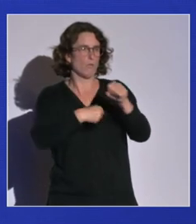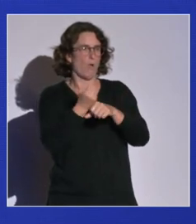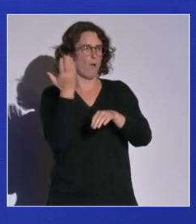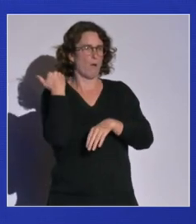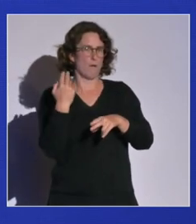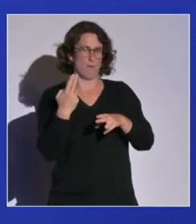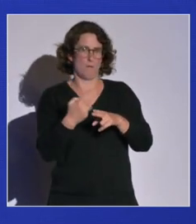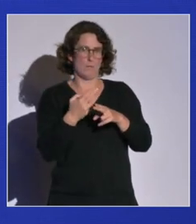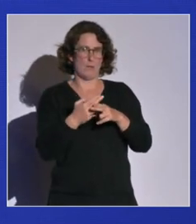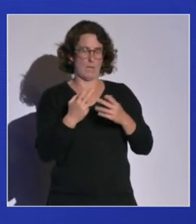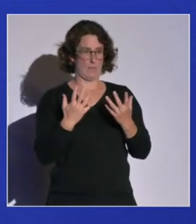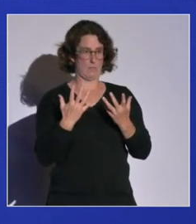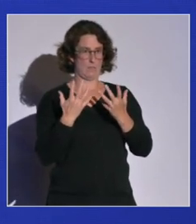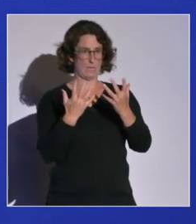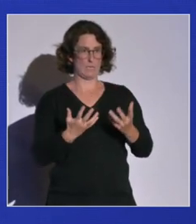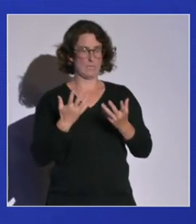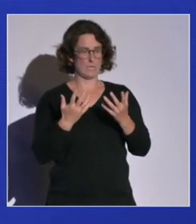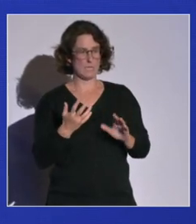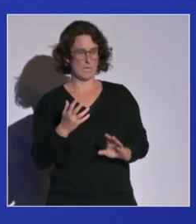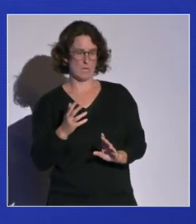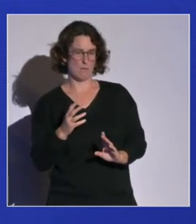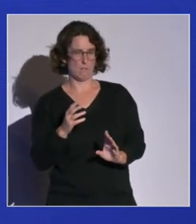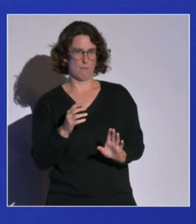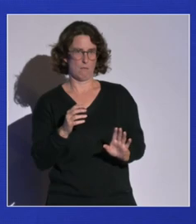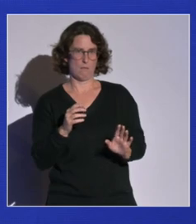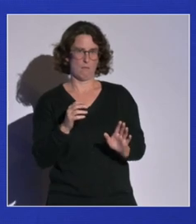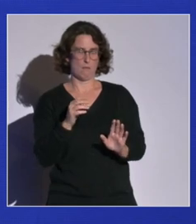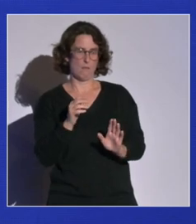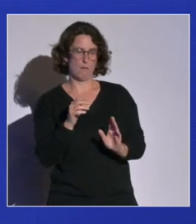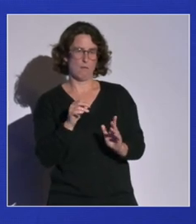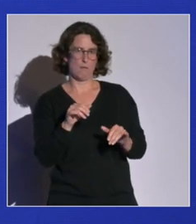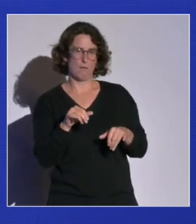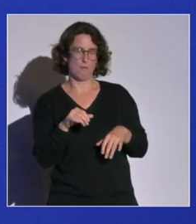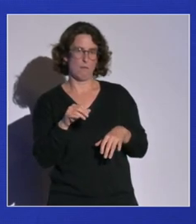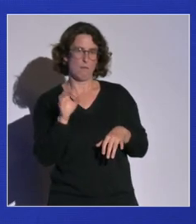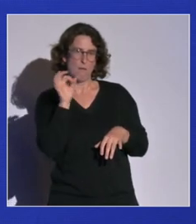Mais je me suis trompé, ce n'était pas une décennie des malappris, c'était un demi-siècle de malappris.